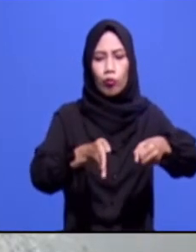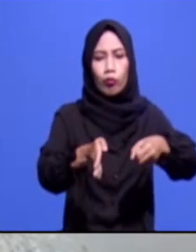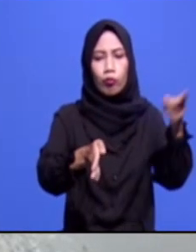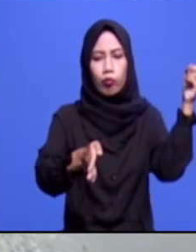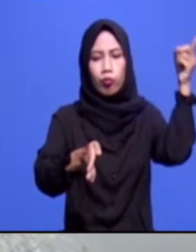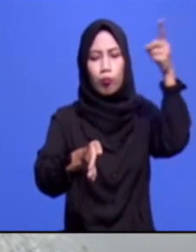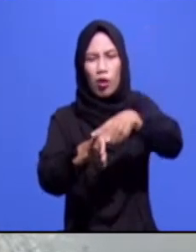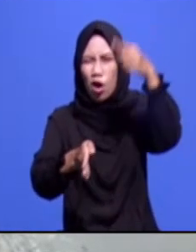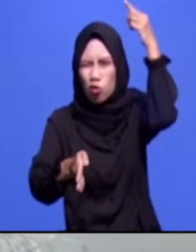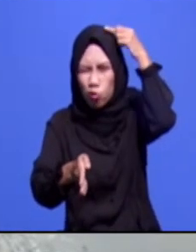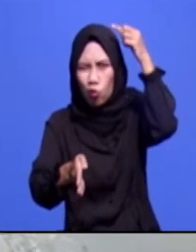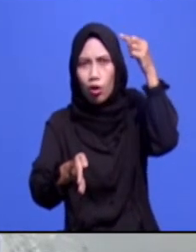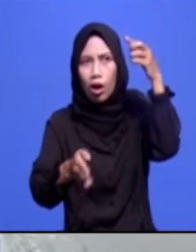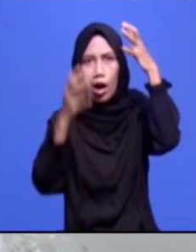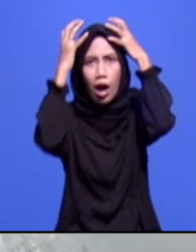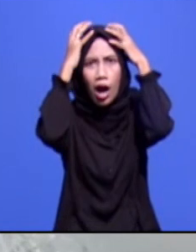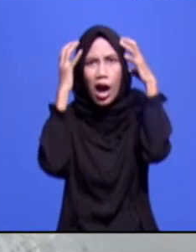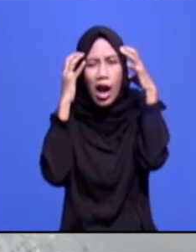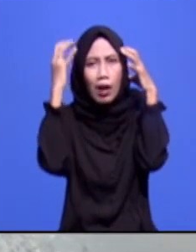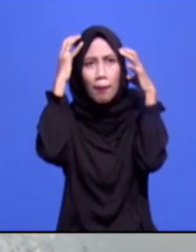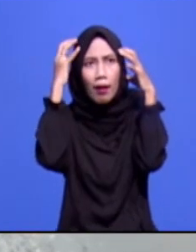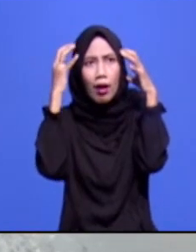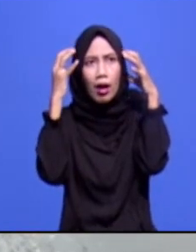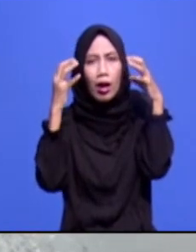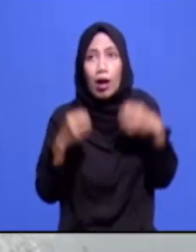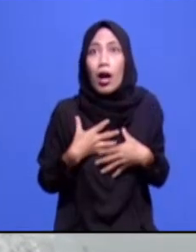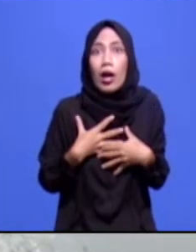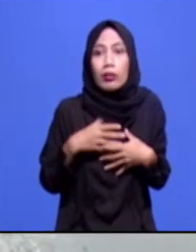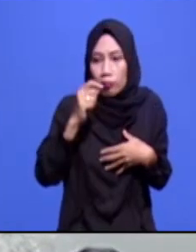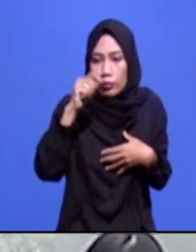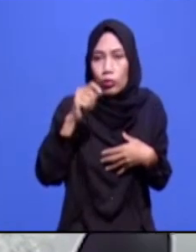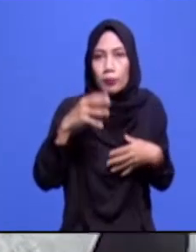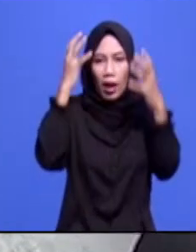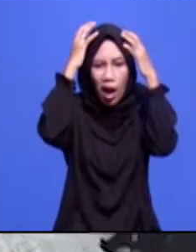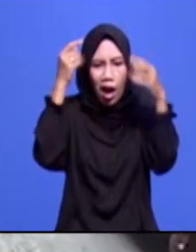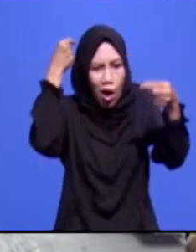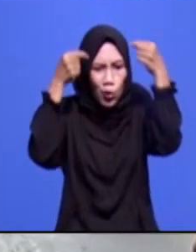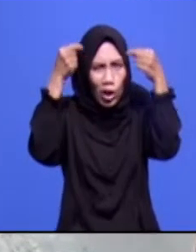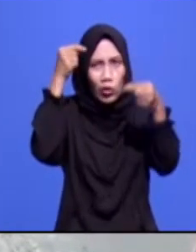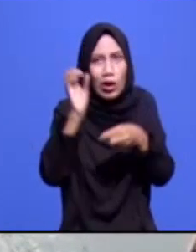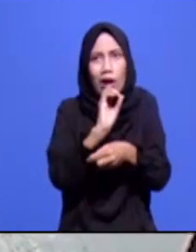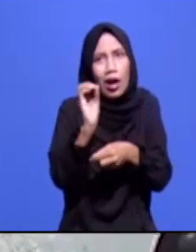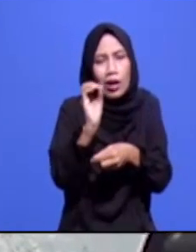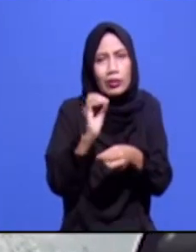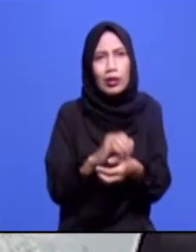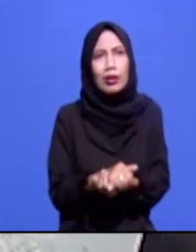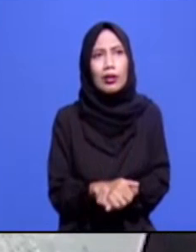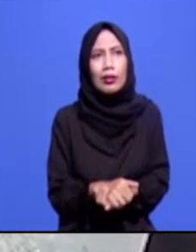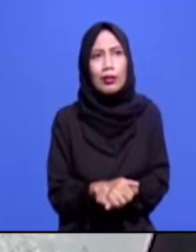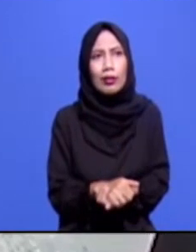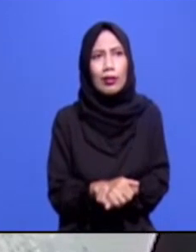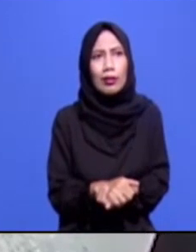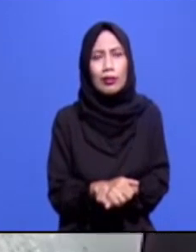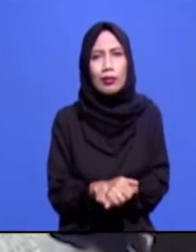menimpa kepalanya. Ia tidak menderita luka apapun meskipun sempat shock. Diduga pipa dari lantai 5 apartemen ini terjatuh karena